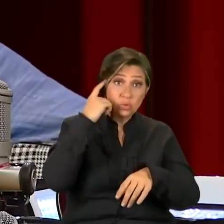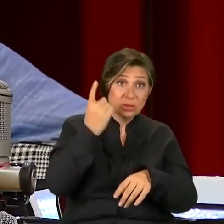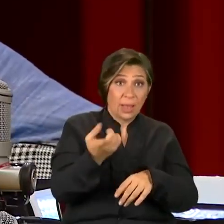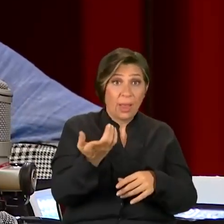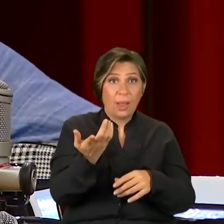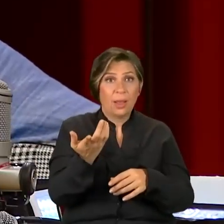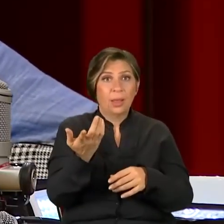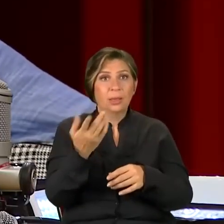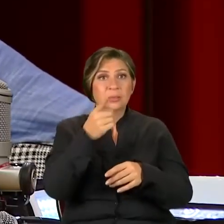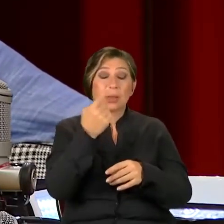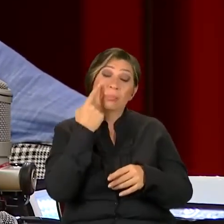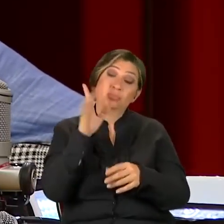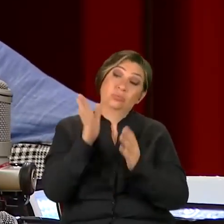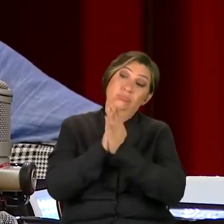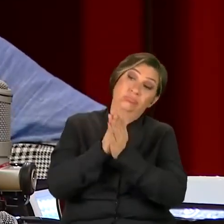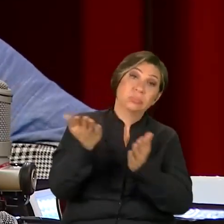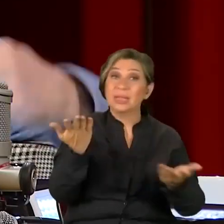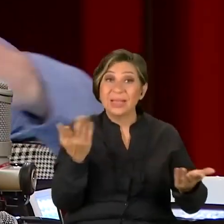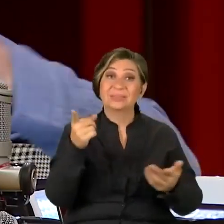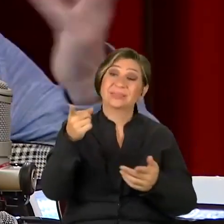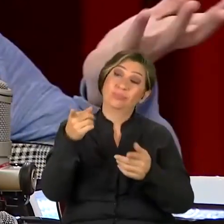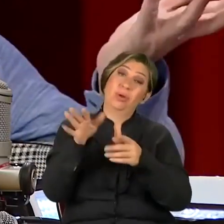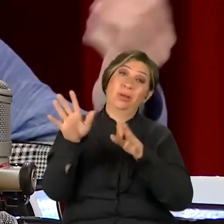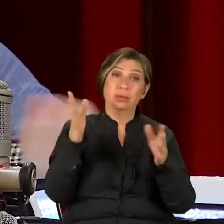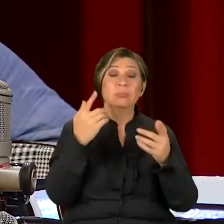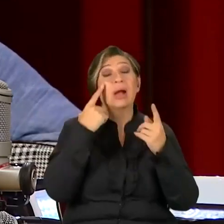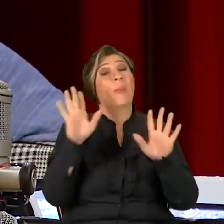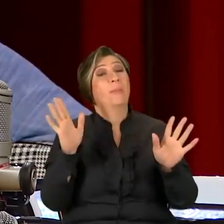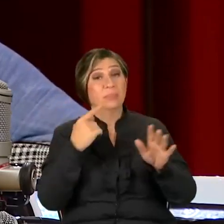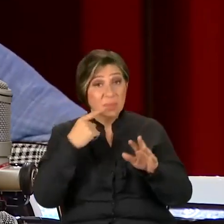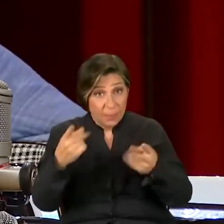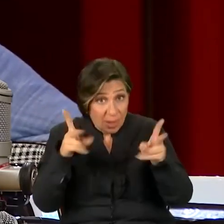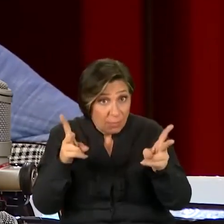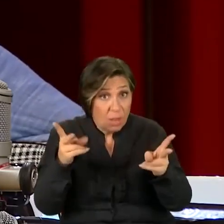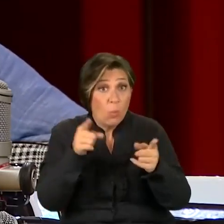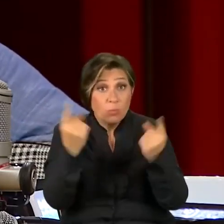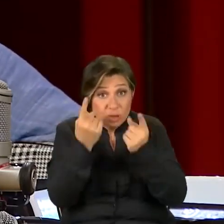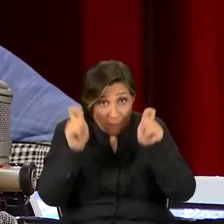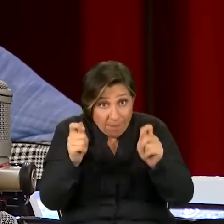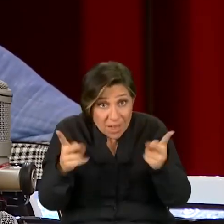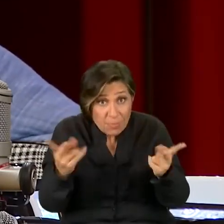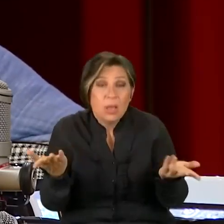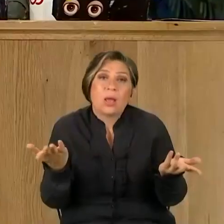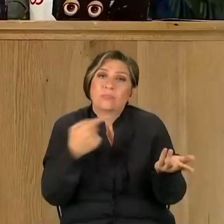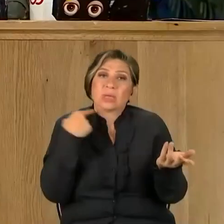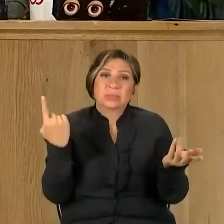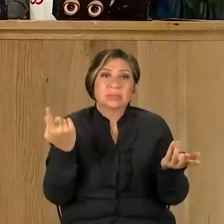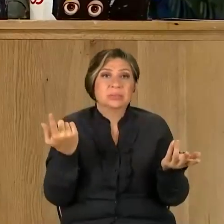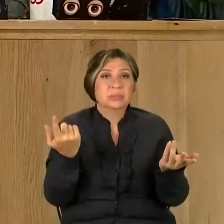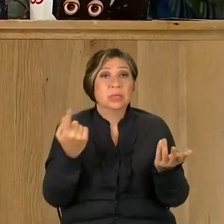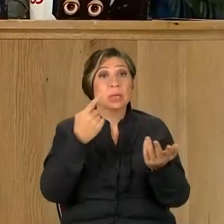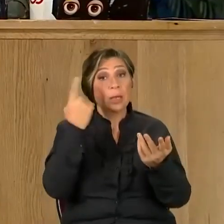Düşünsene ve sana bakmayacağım kardeşim neden Yani şöyle dedi hadi bakalım diyebilir mi böyle bir şey yapabilir miyiz Yani